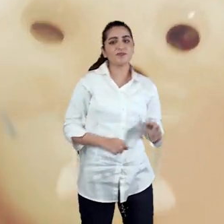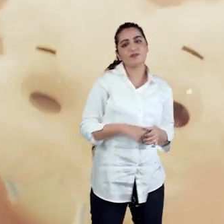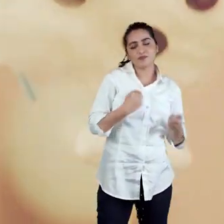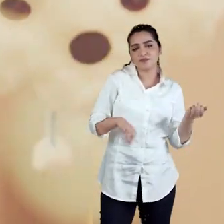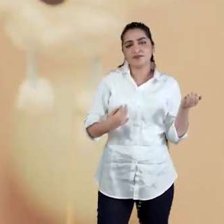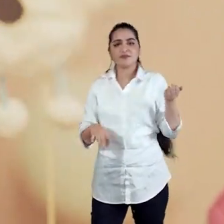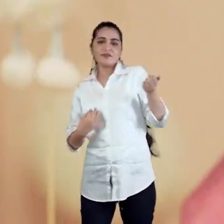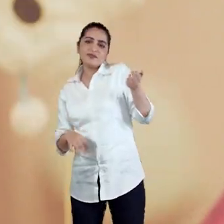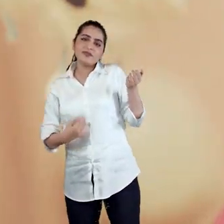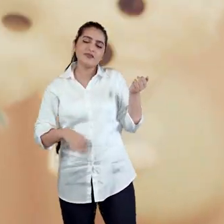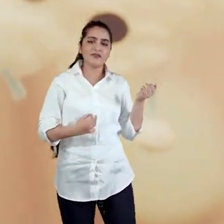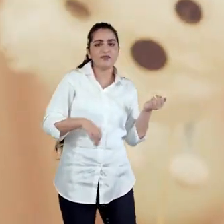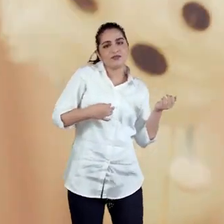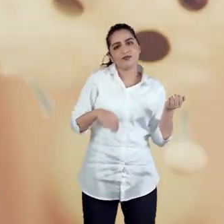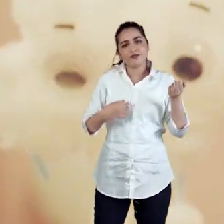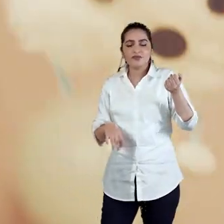बादल,